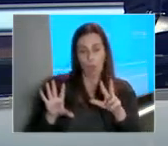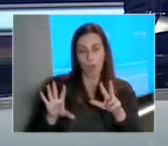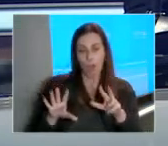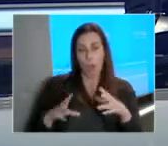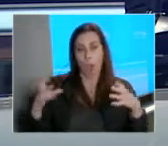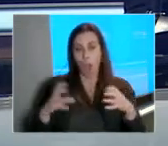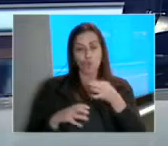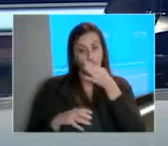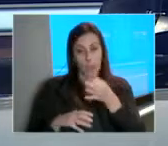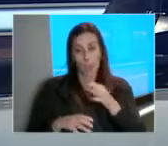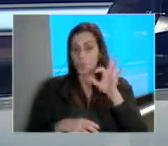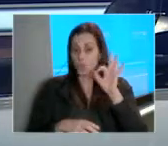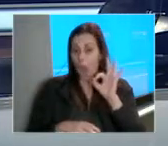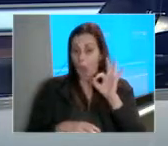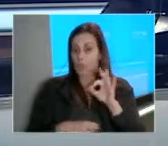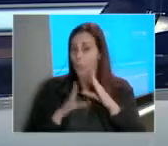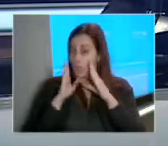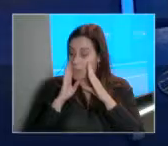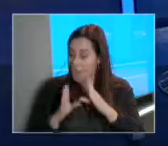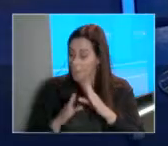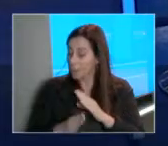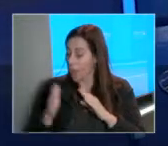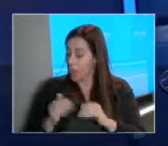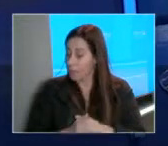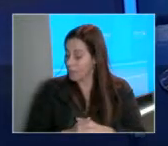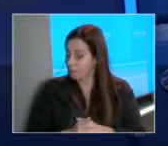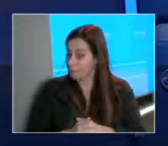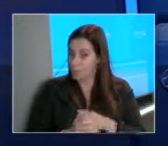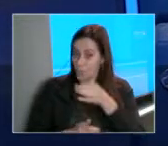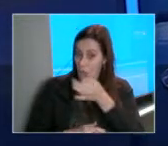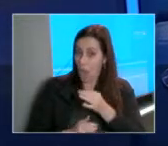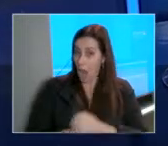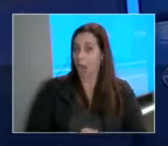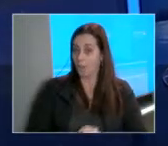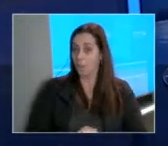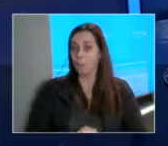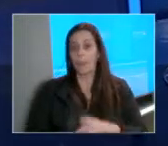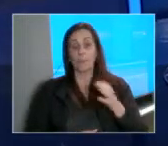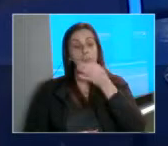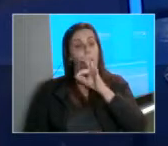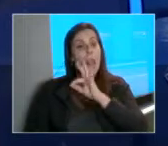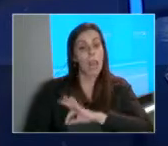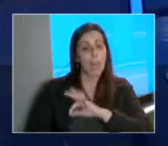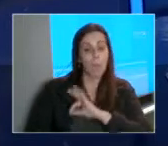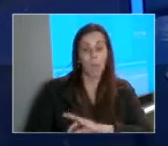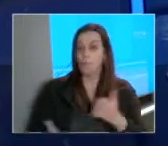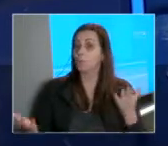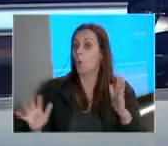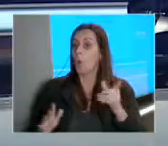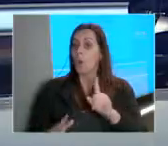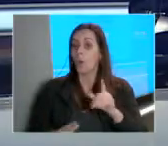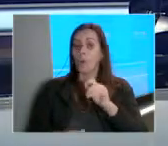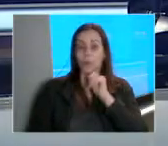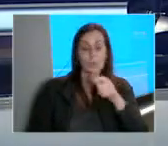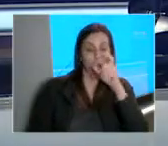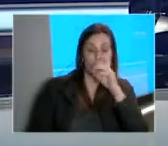הגוש, השאלה אם ש"ס תהיה נאמנה לגוש. זו שאלה קריטית לגבי דיון ה... והשאלה אם ליברמן יחליט לא ללכת עם